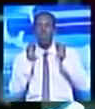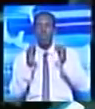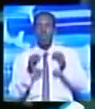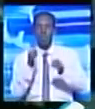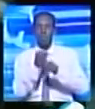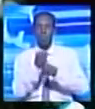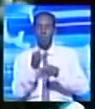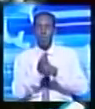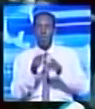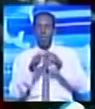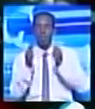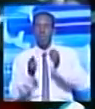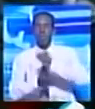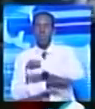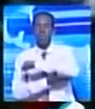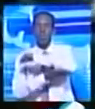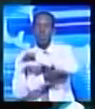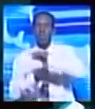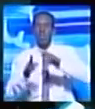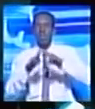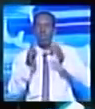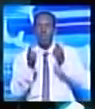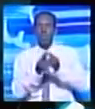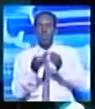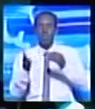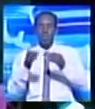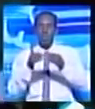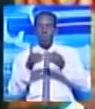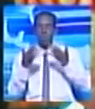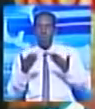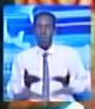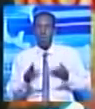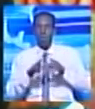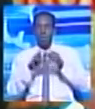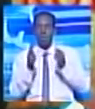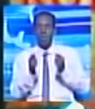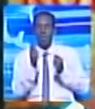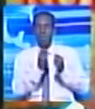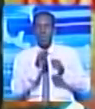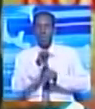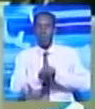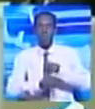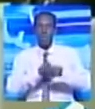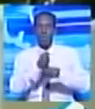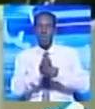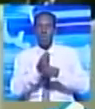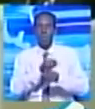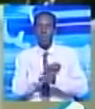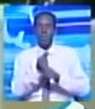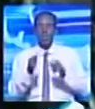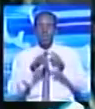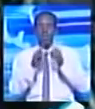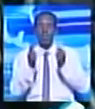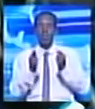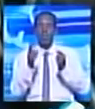tient dans le pays. Donc un forum qui s'est clôturé aujourd'hui. Le thème retenu cette année était gouvernance des systèmes de